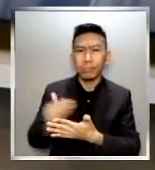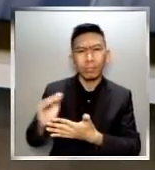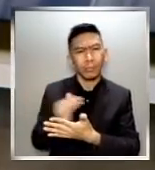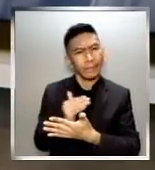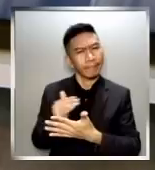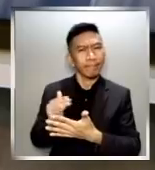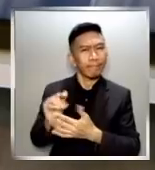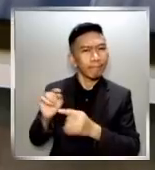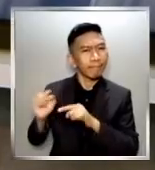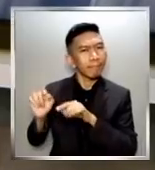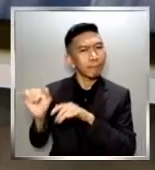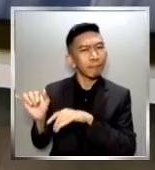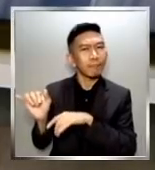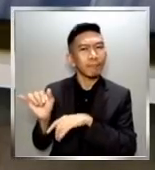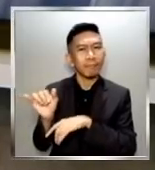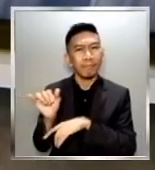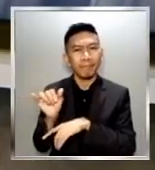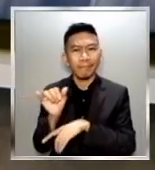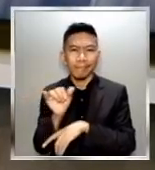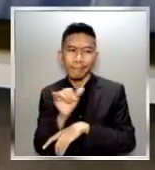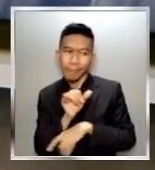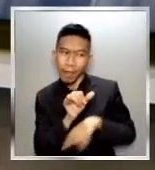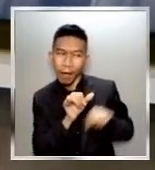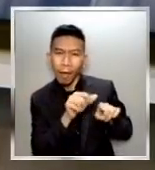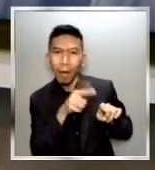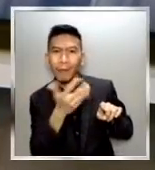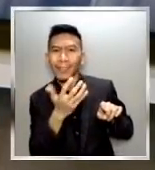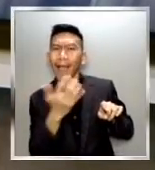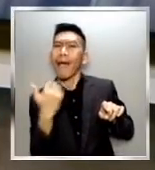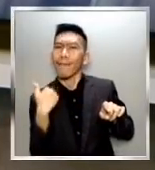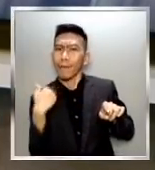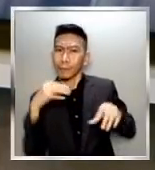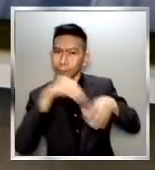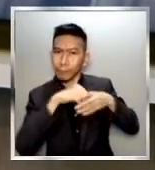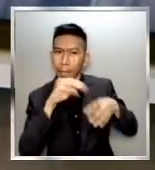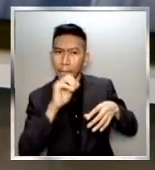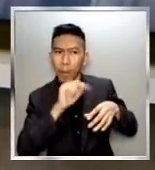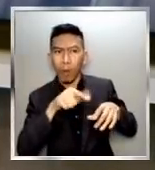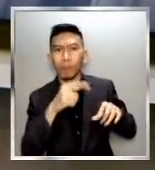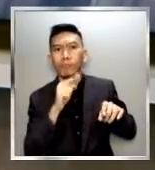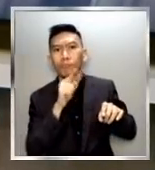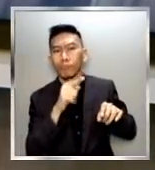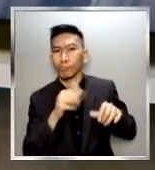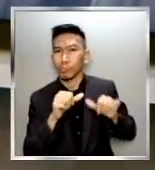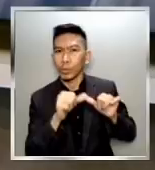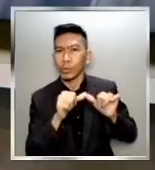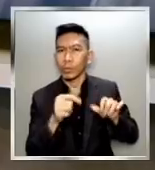nanghahalinaw noon sa mga mall ay hindi na po mapigil sa